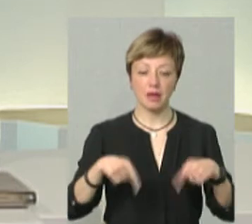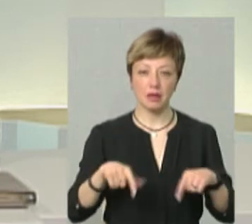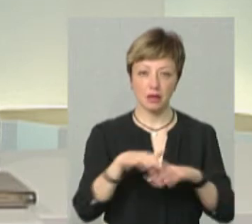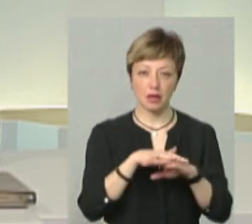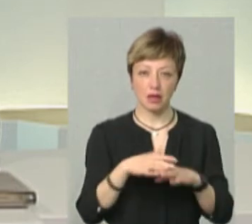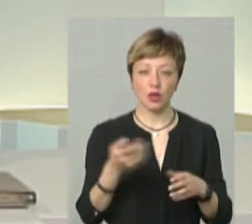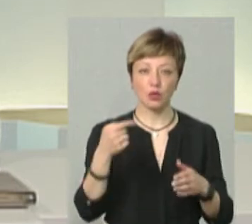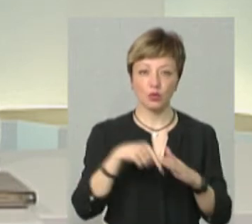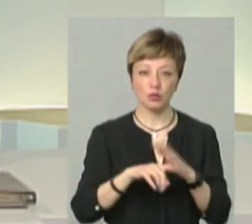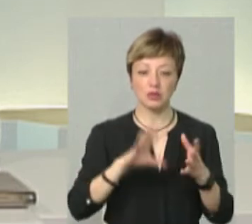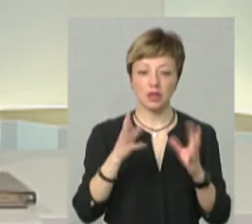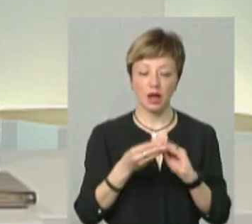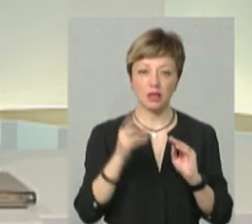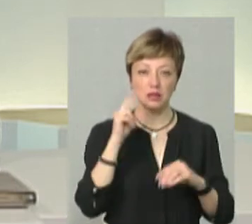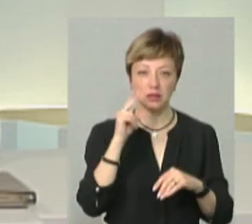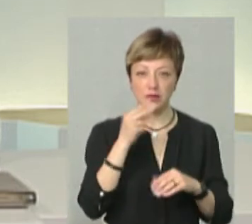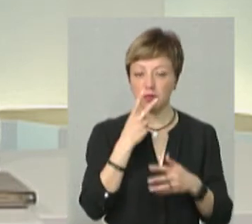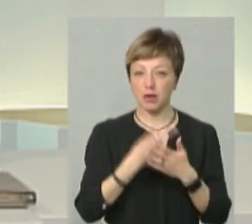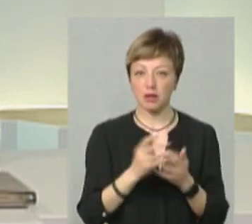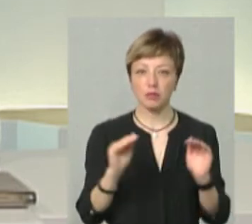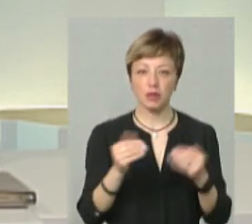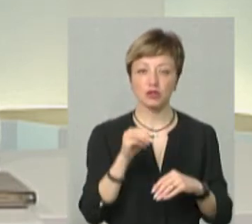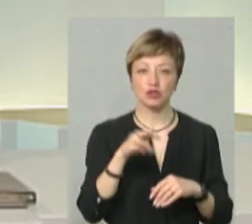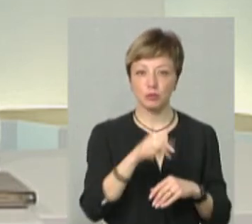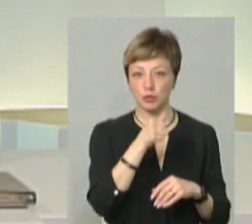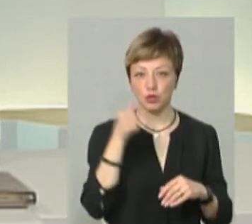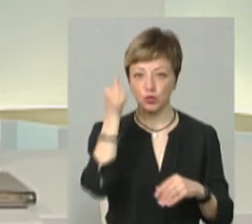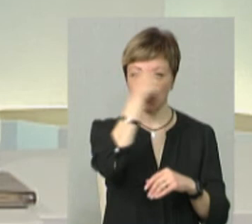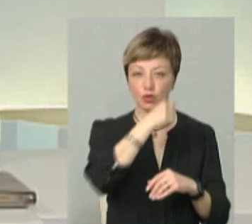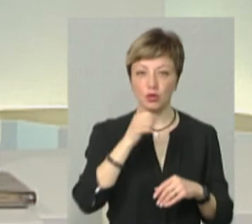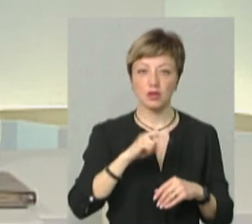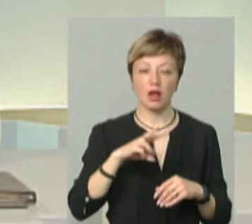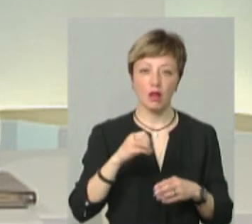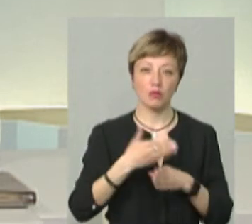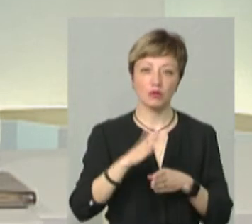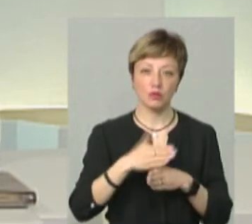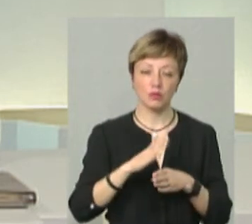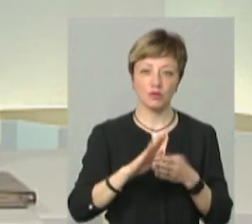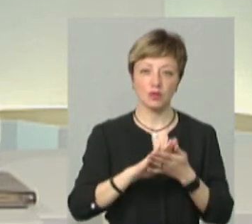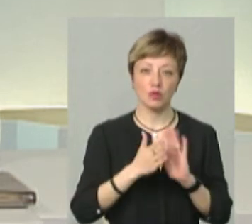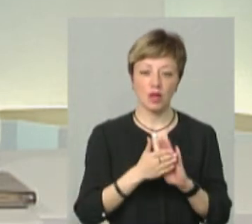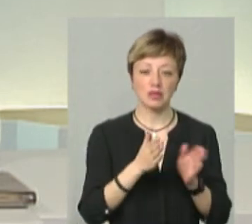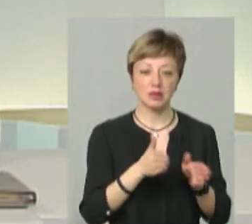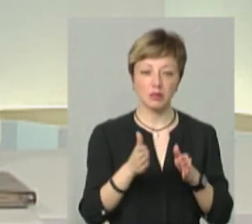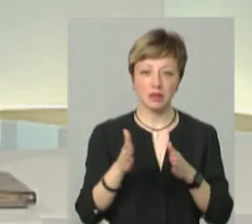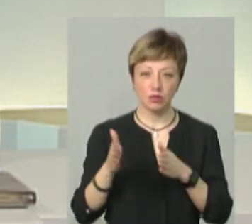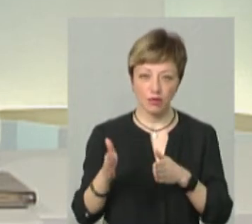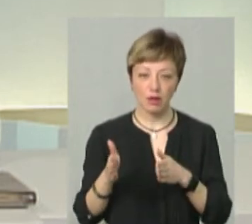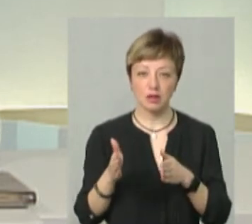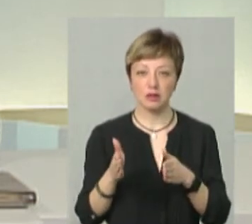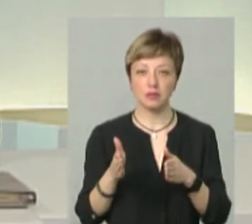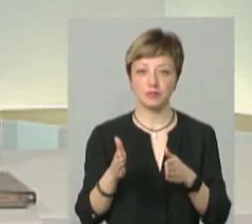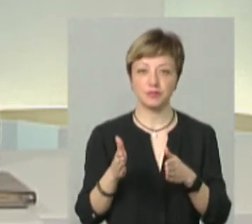ринку. Тому і от загальні цифри, якщо брати, вони менше, ніж в минулому році. Але потихеньку ситуація якби стабілізувалася.